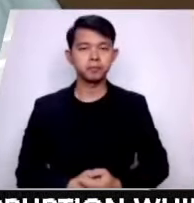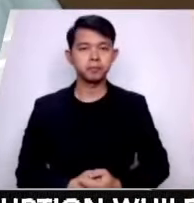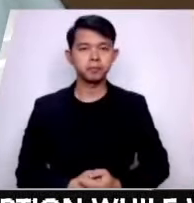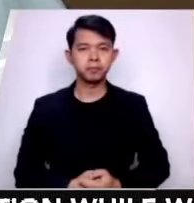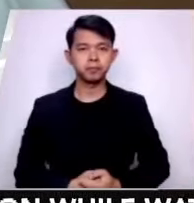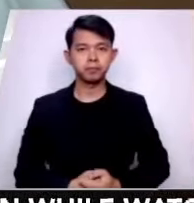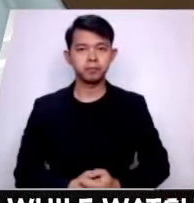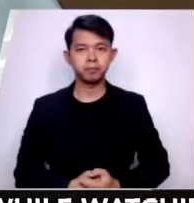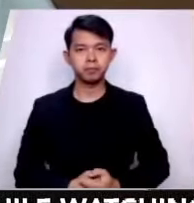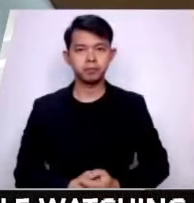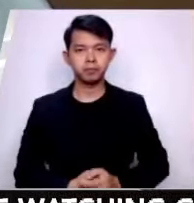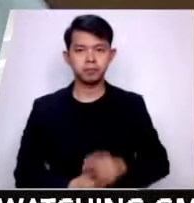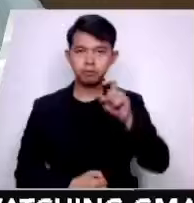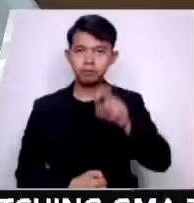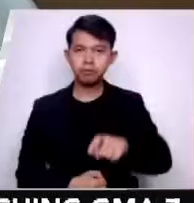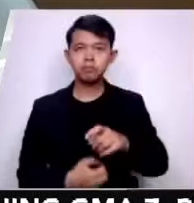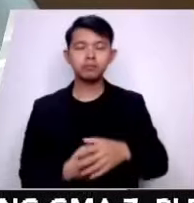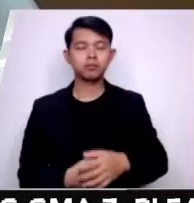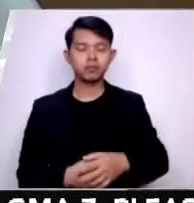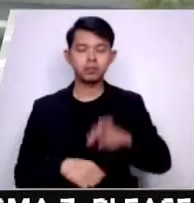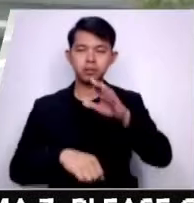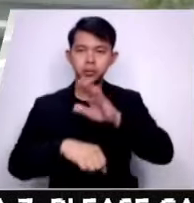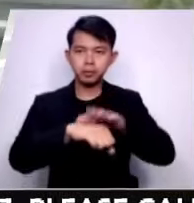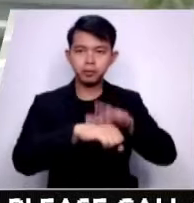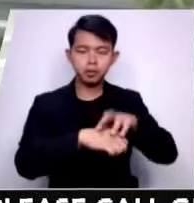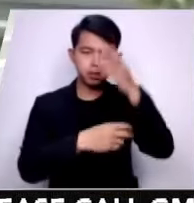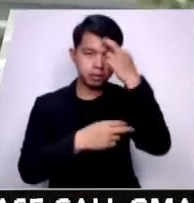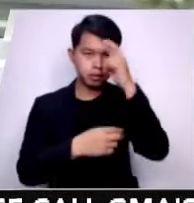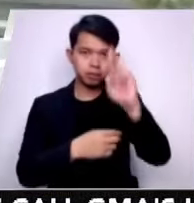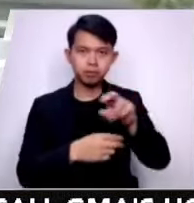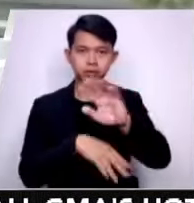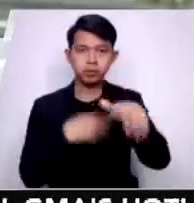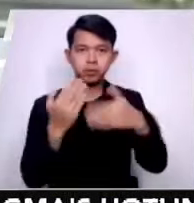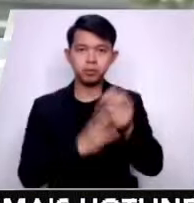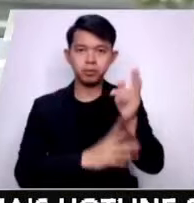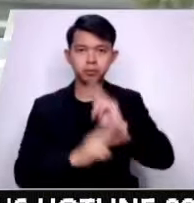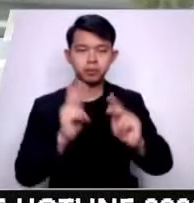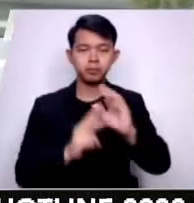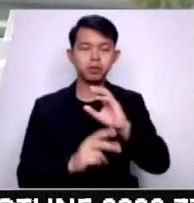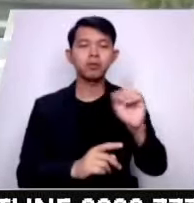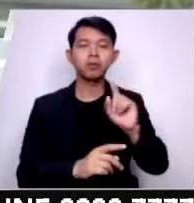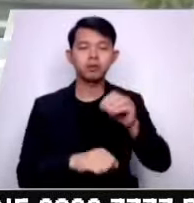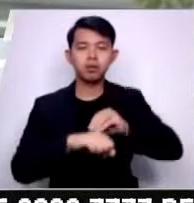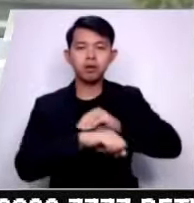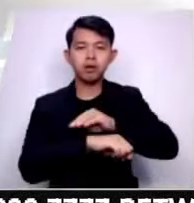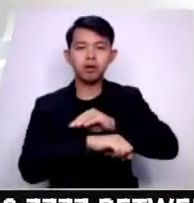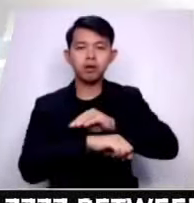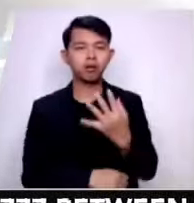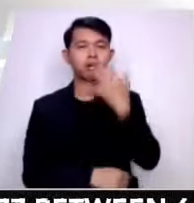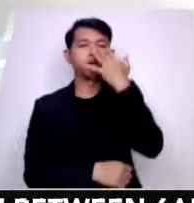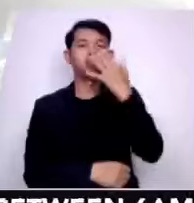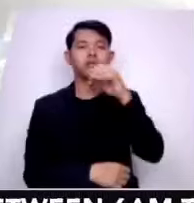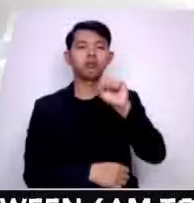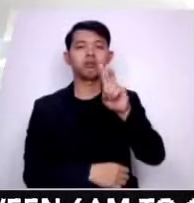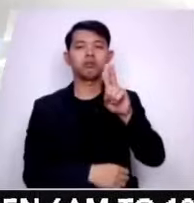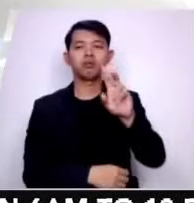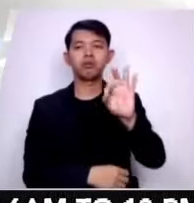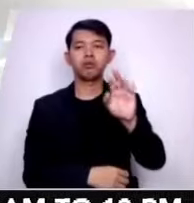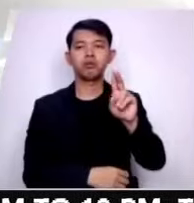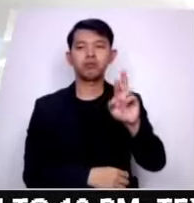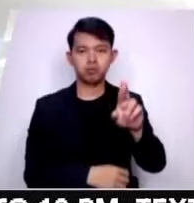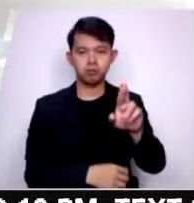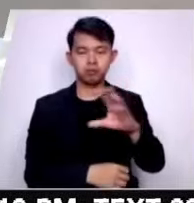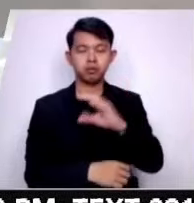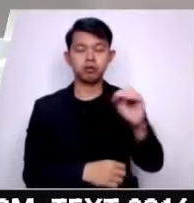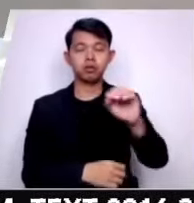bigyan ng reminder ang ating mga kababayan sa epekto ng amoy ng asupre at pagbagsak ng abo kung